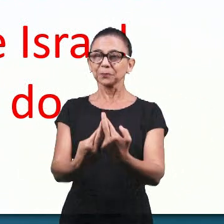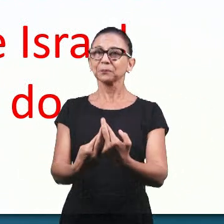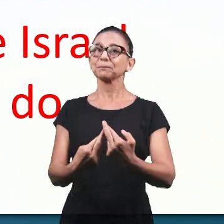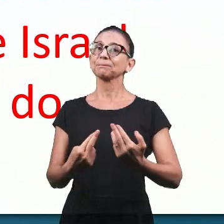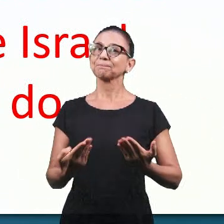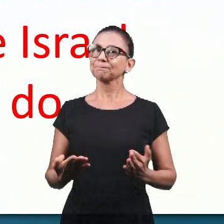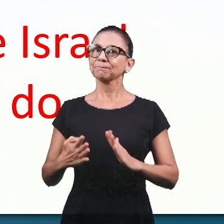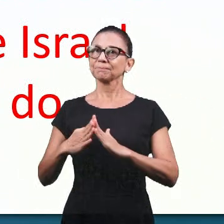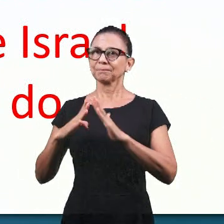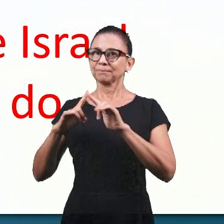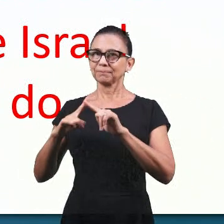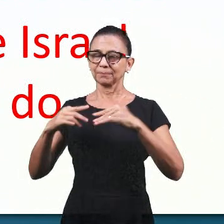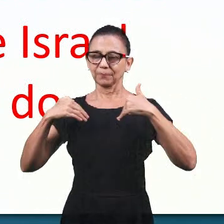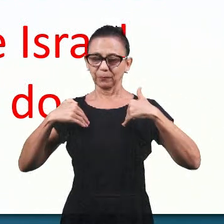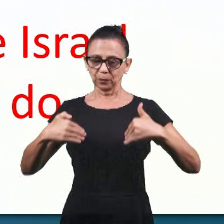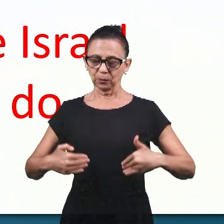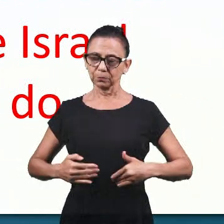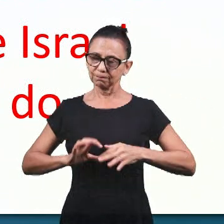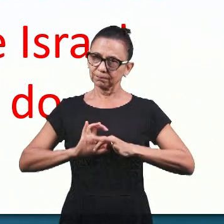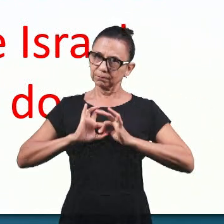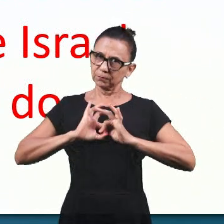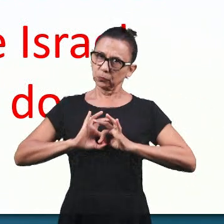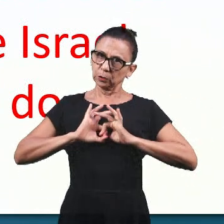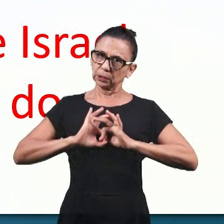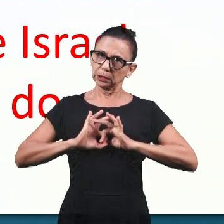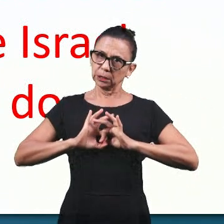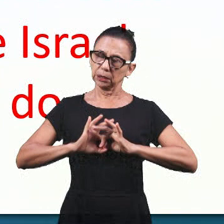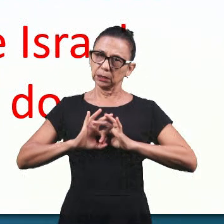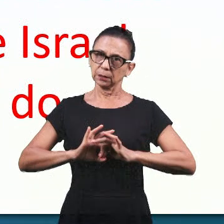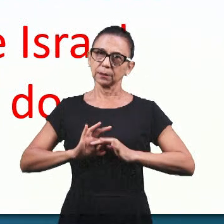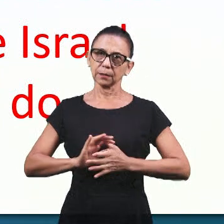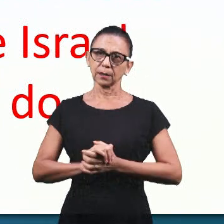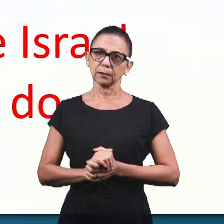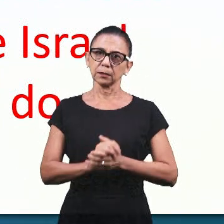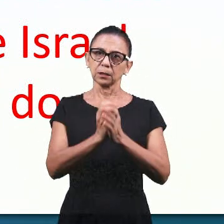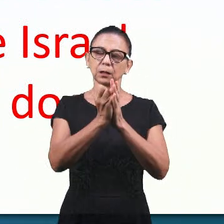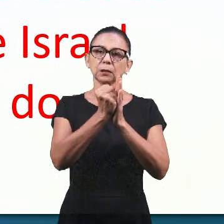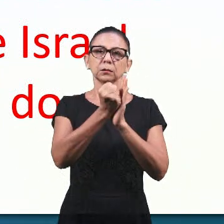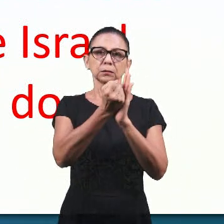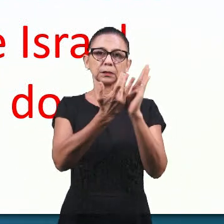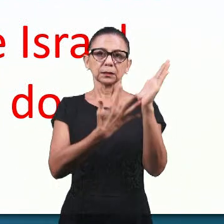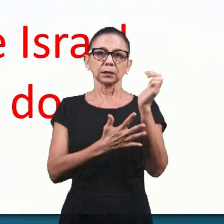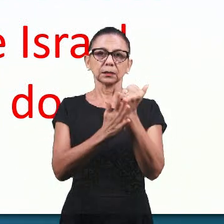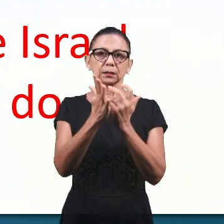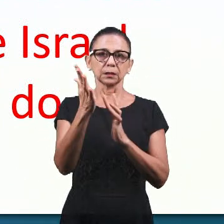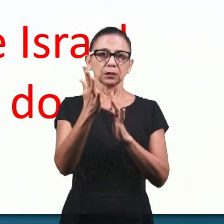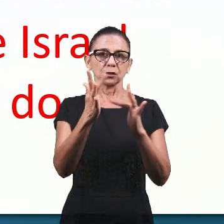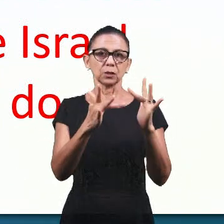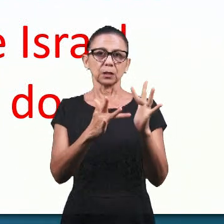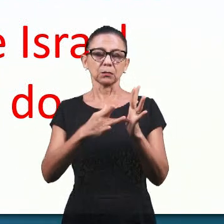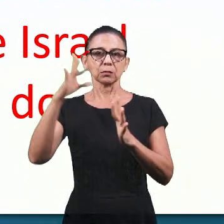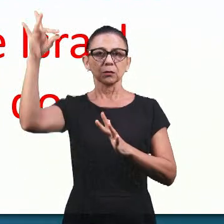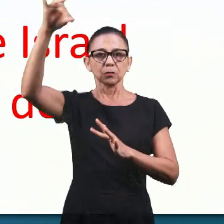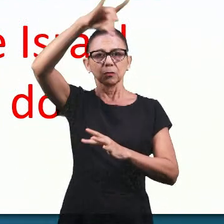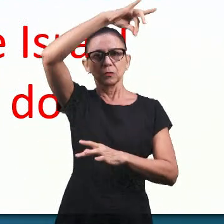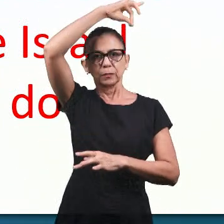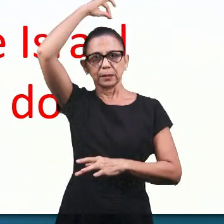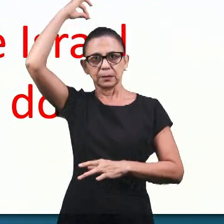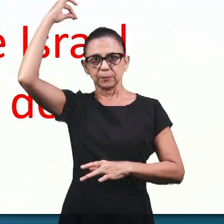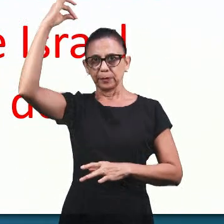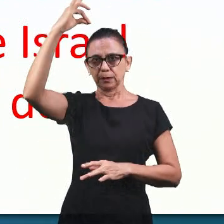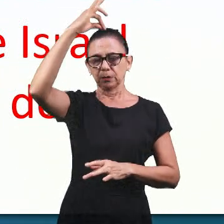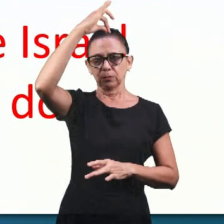comme un corps. Elle doit être unie dans un même corps. Le même sang, le même esprit qui